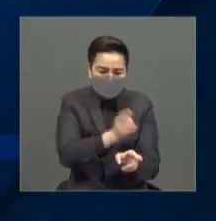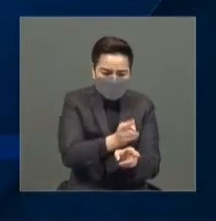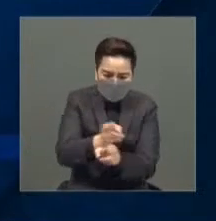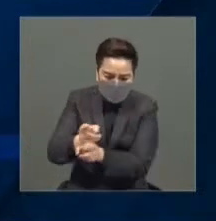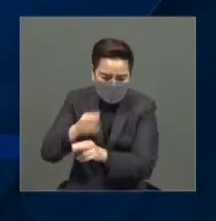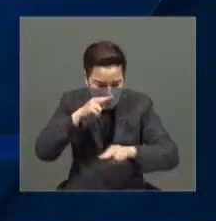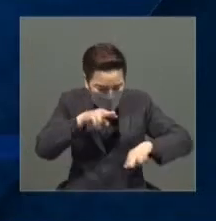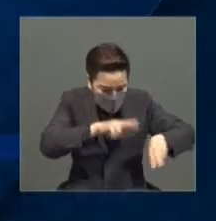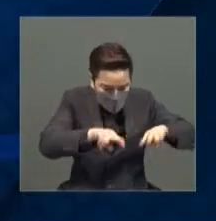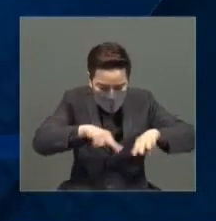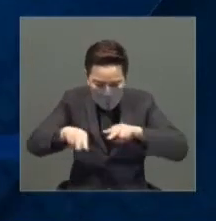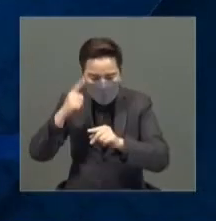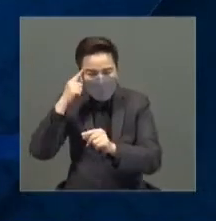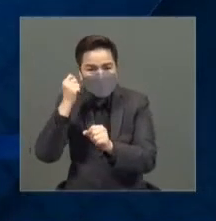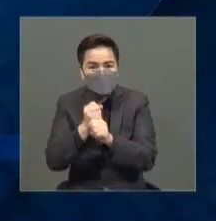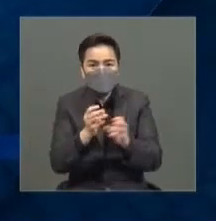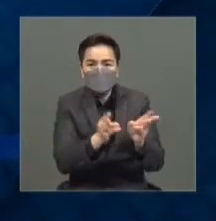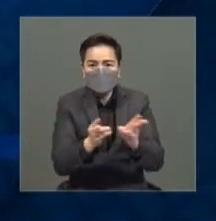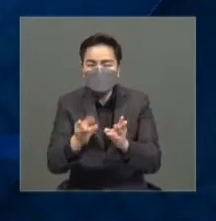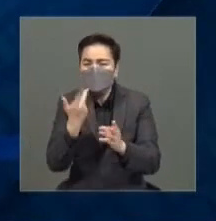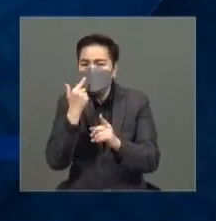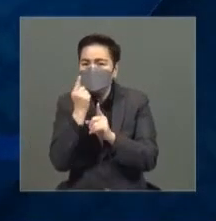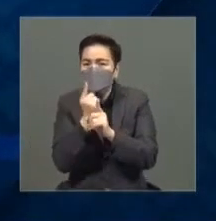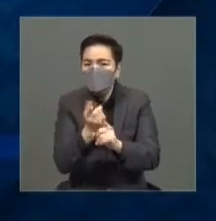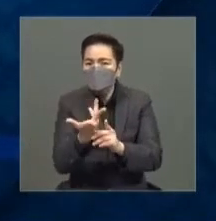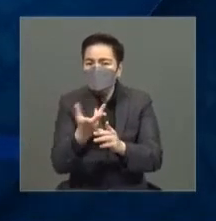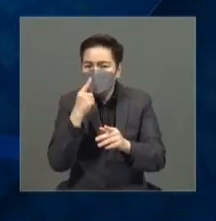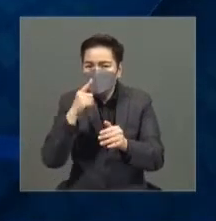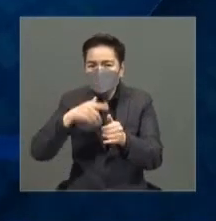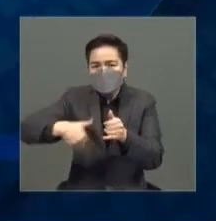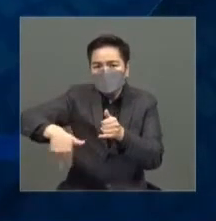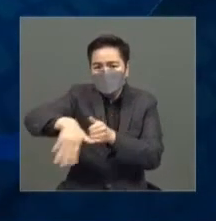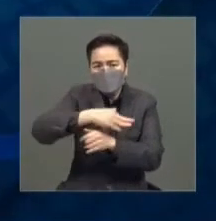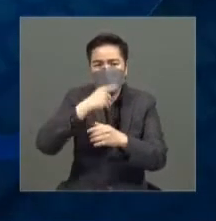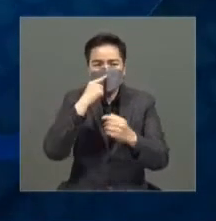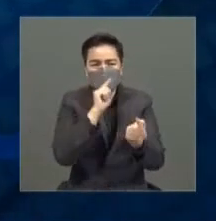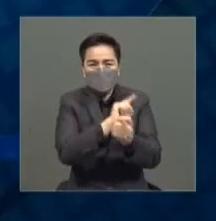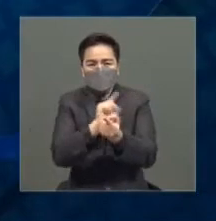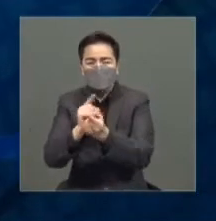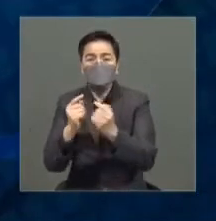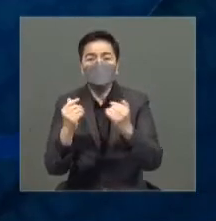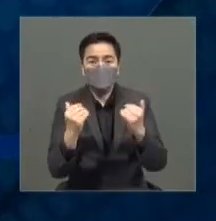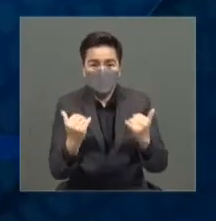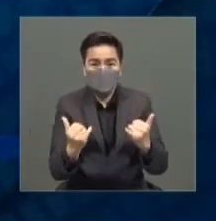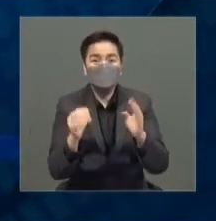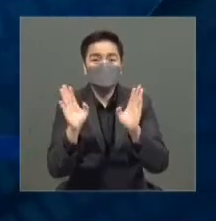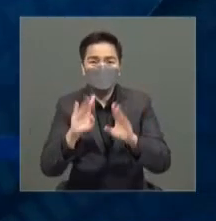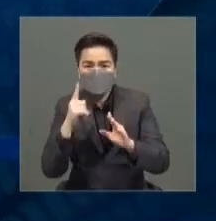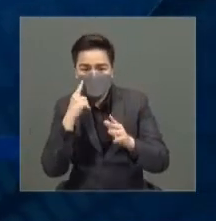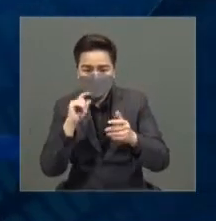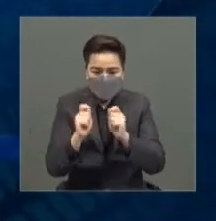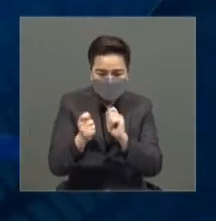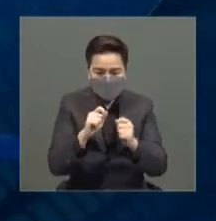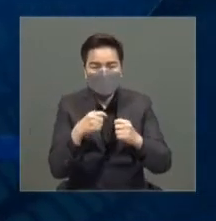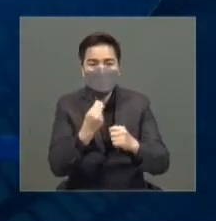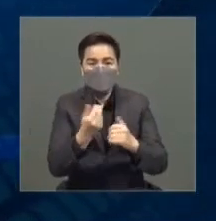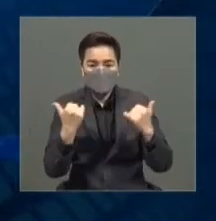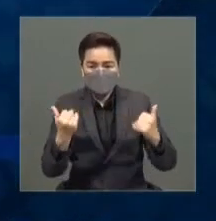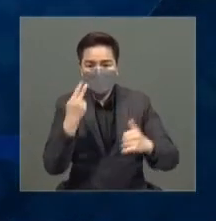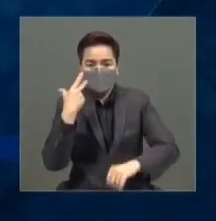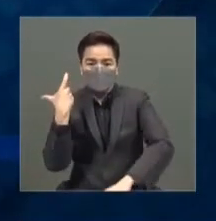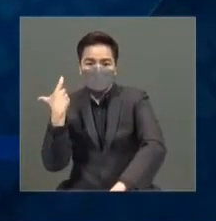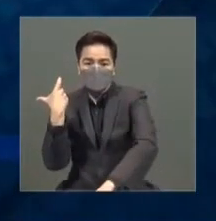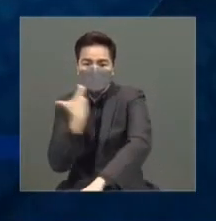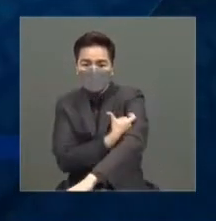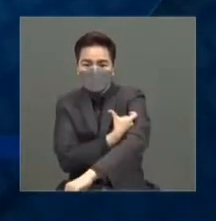ที่สามารถที่จะไปตามทิศทางของบริบทที่เราพบตอนนี้นะคะ มาดูจำนวนการรับวัคซีน